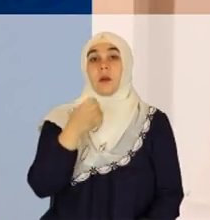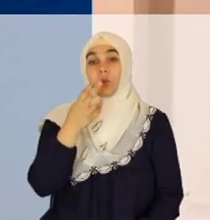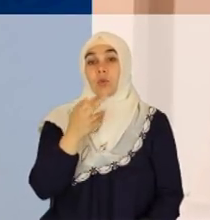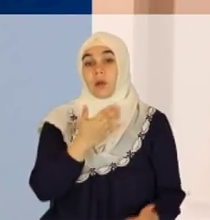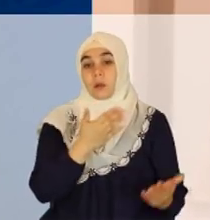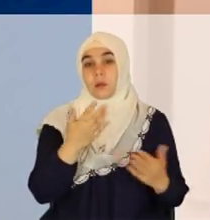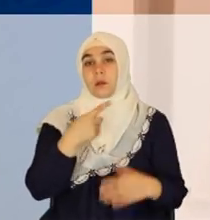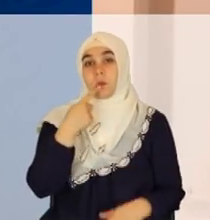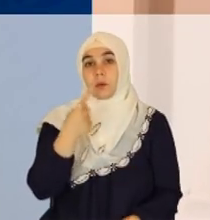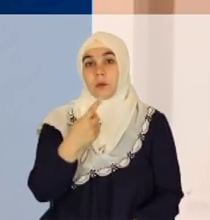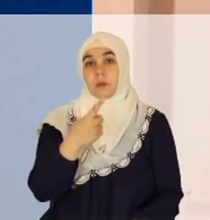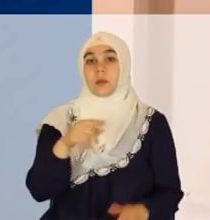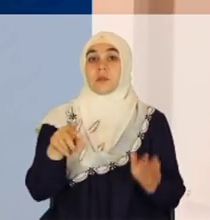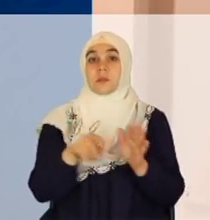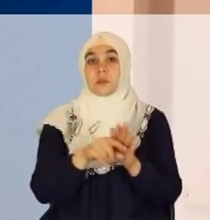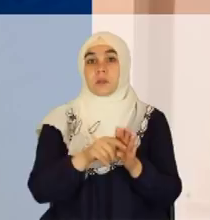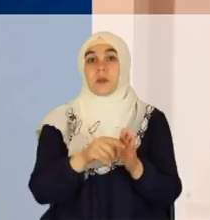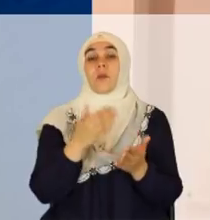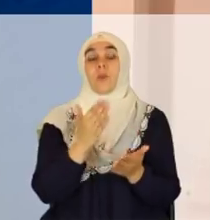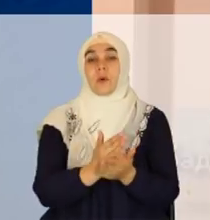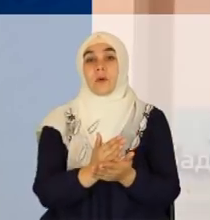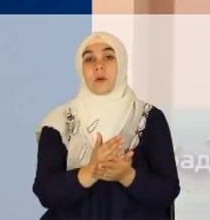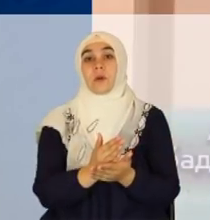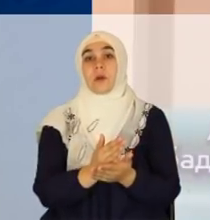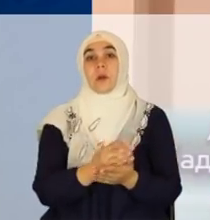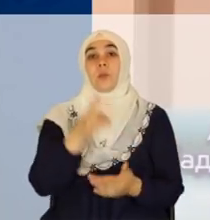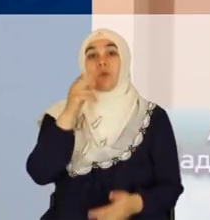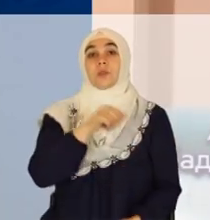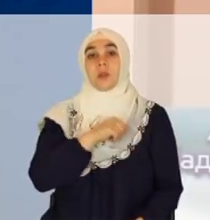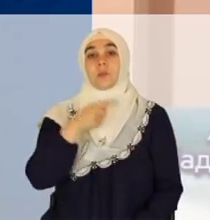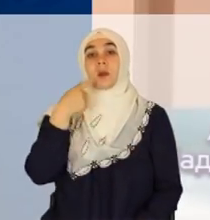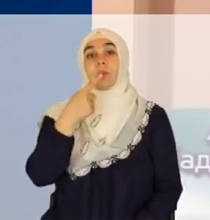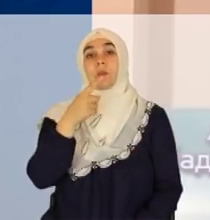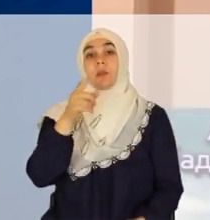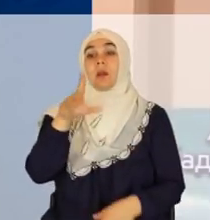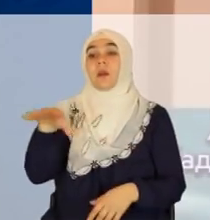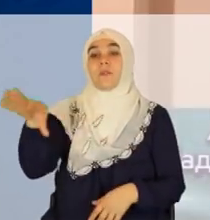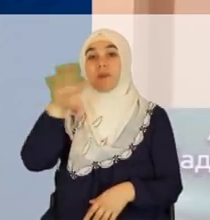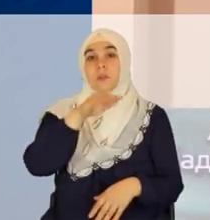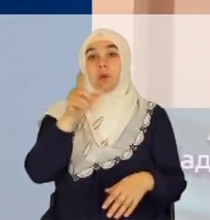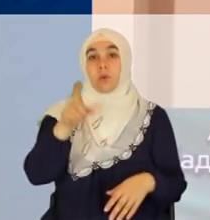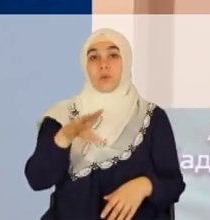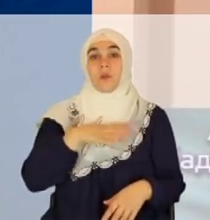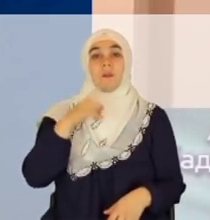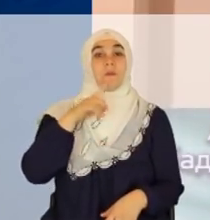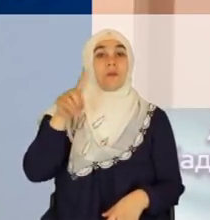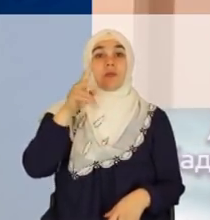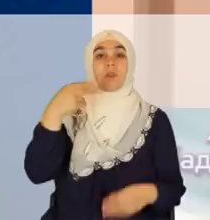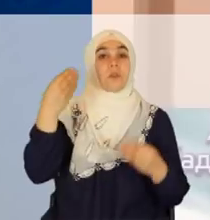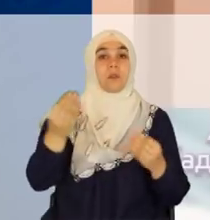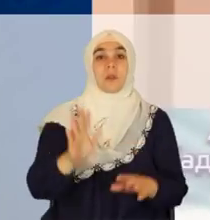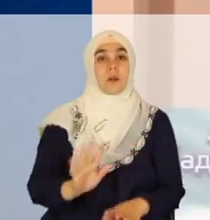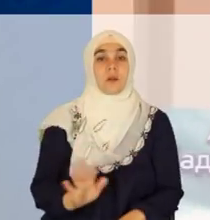Qur'oni Karimda oyat kalima bor. Bunda Alloh taolo aytadiki, biz basharga abadiylikni berganimiz